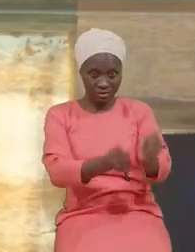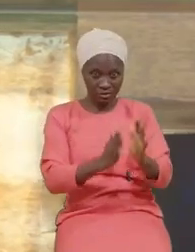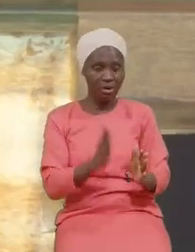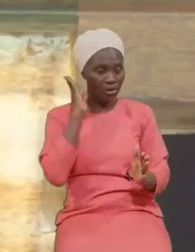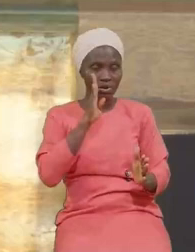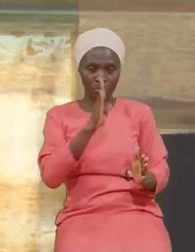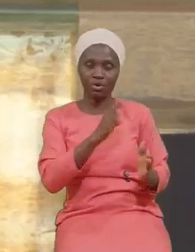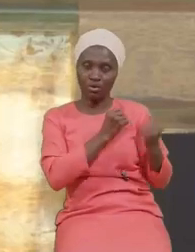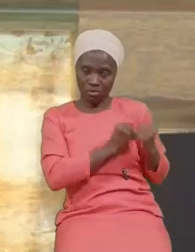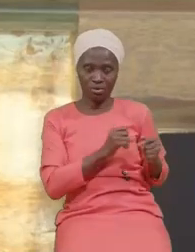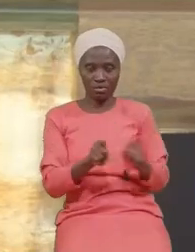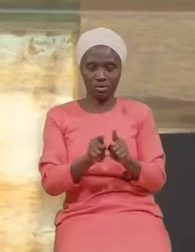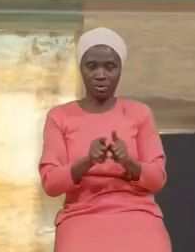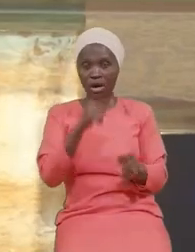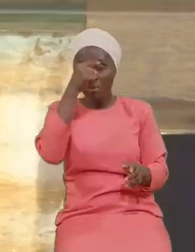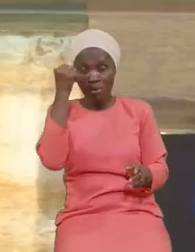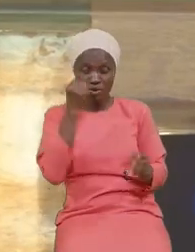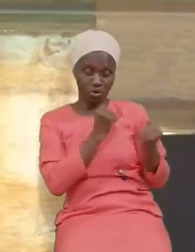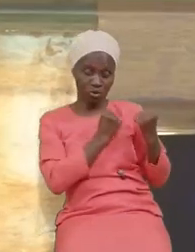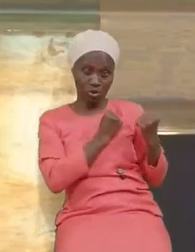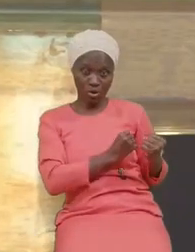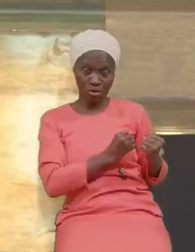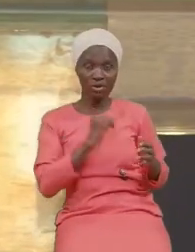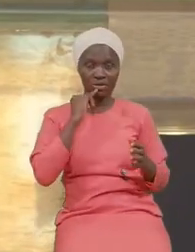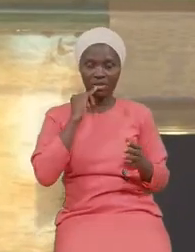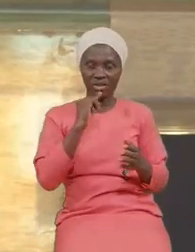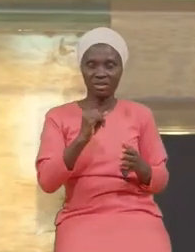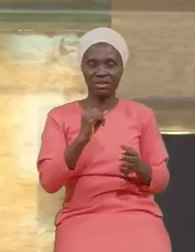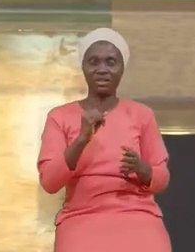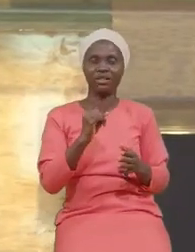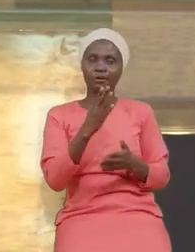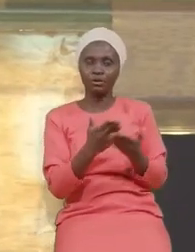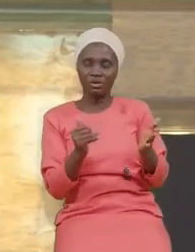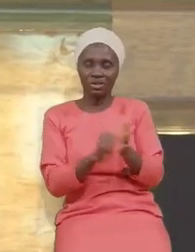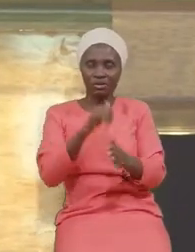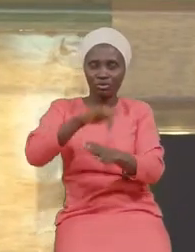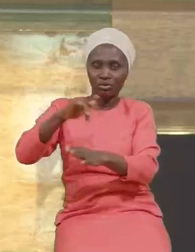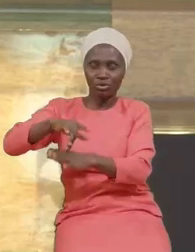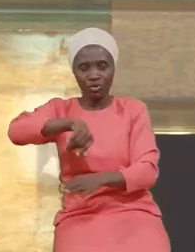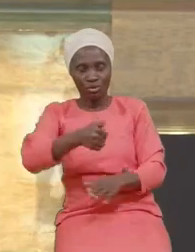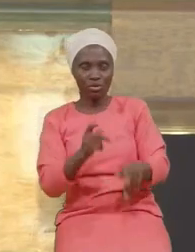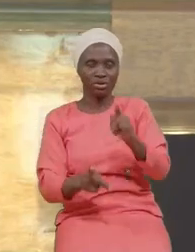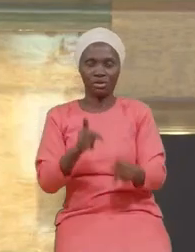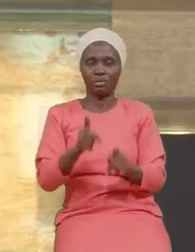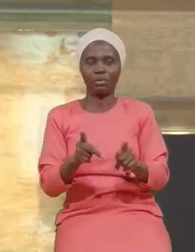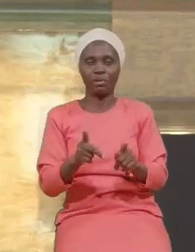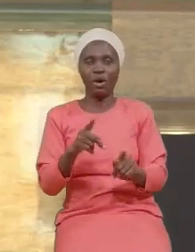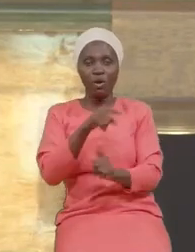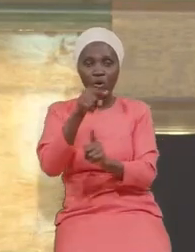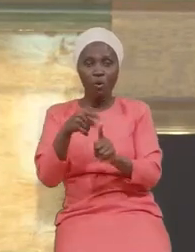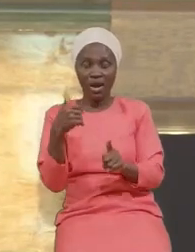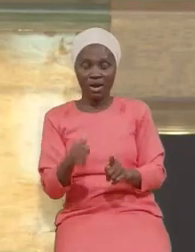seront courageux le courage est contagieux lorsque un vainqueur pieux mène